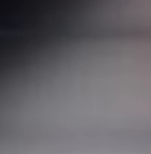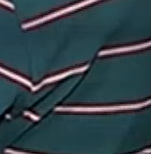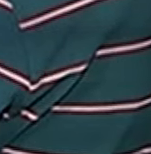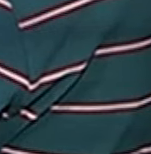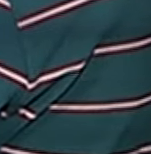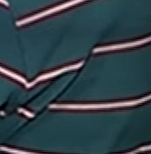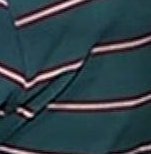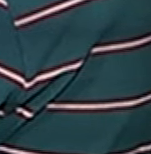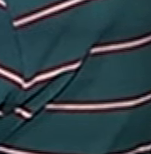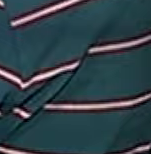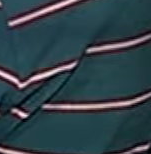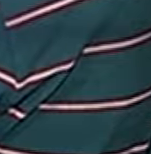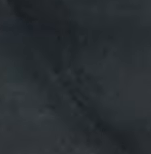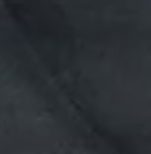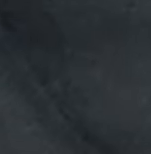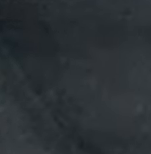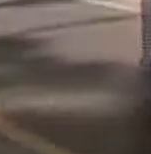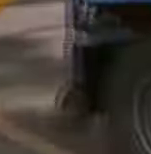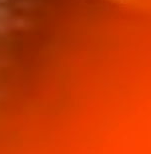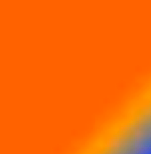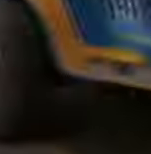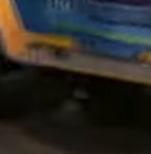scam, arestado sa Quezon City.